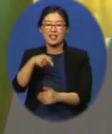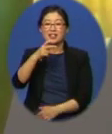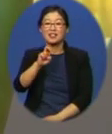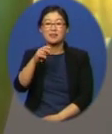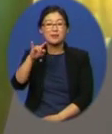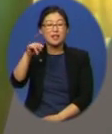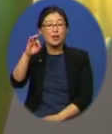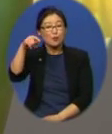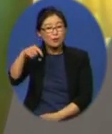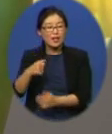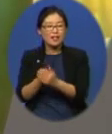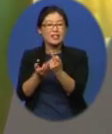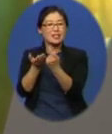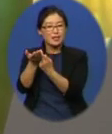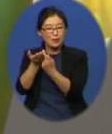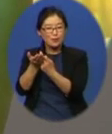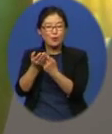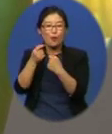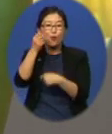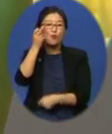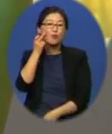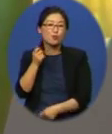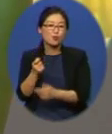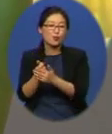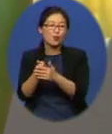제주도 숲에서 자란다고 하는데요.